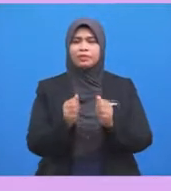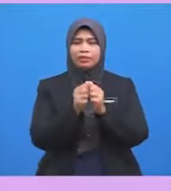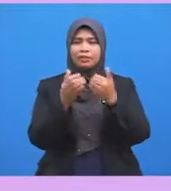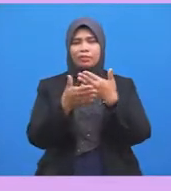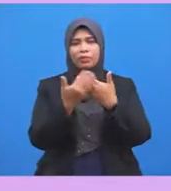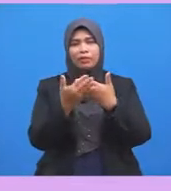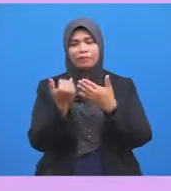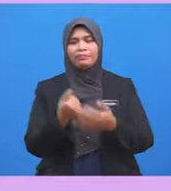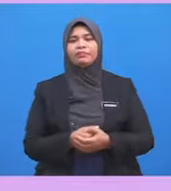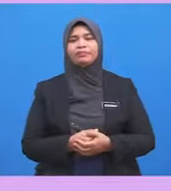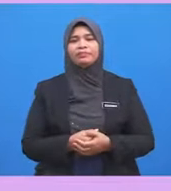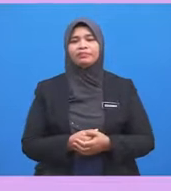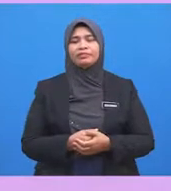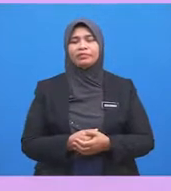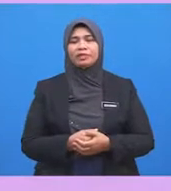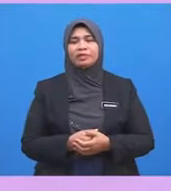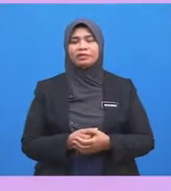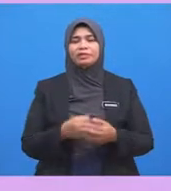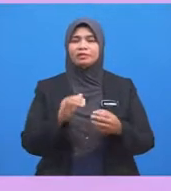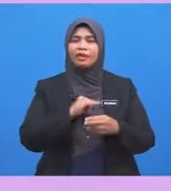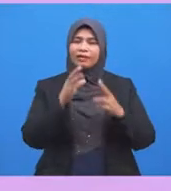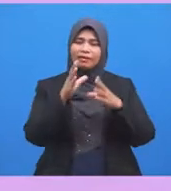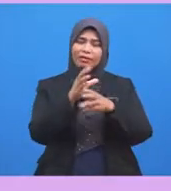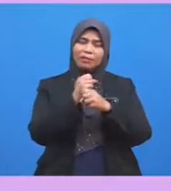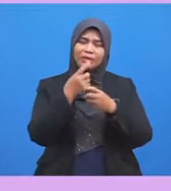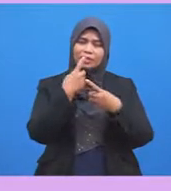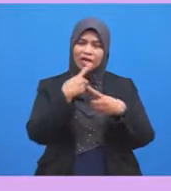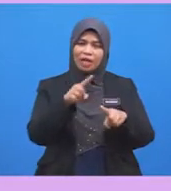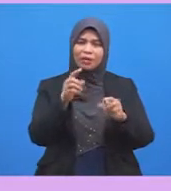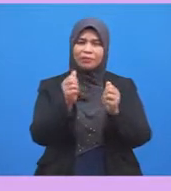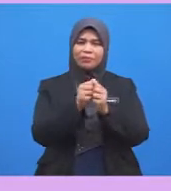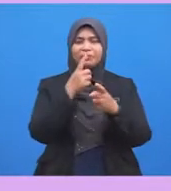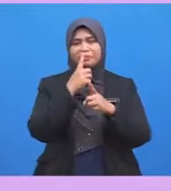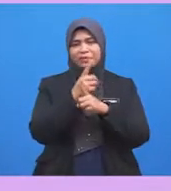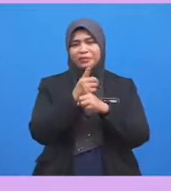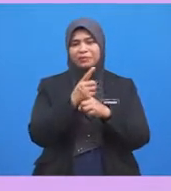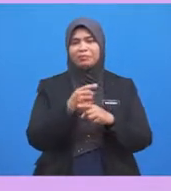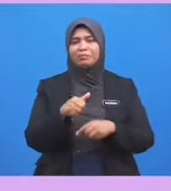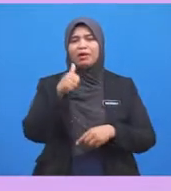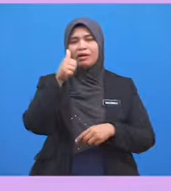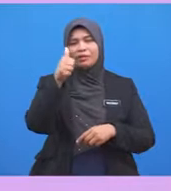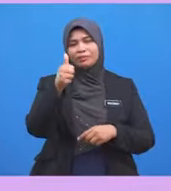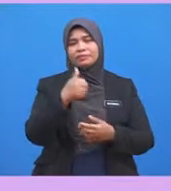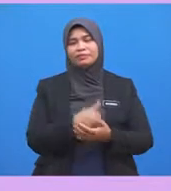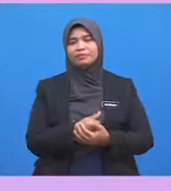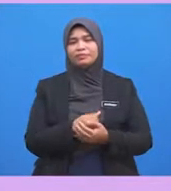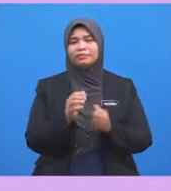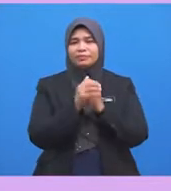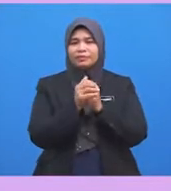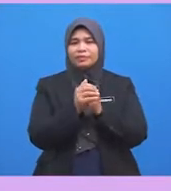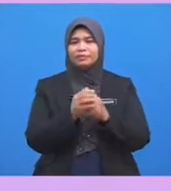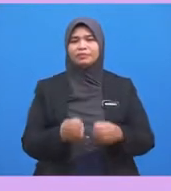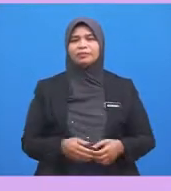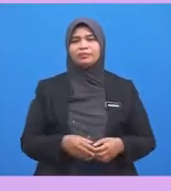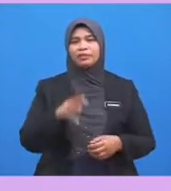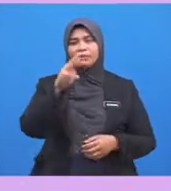mudah. Yeay, saya dapat jawab dengan betul. Bagus, Amy. Syabas.